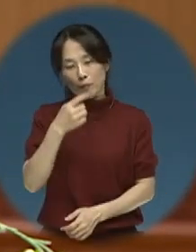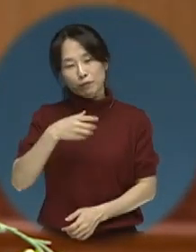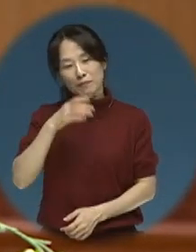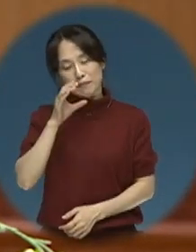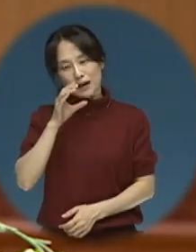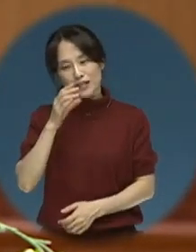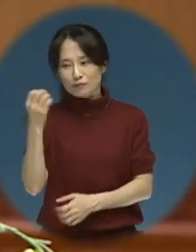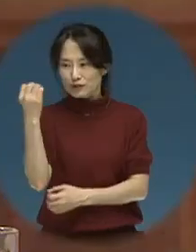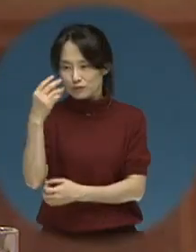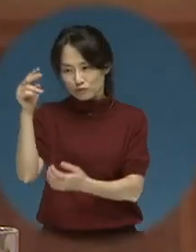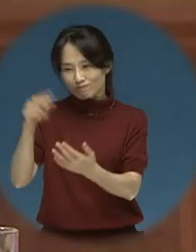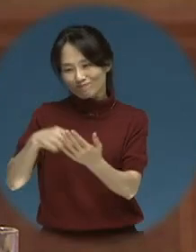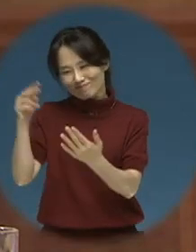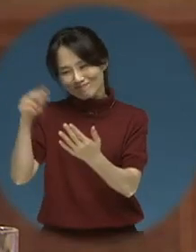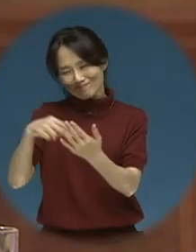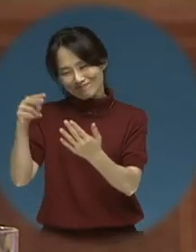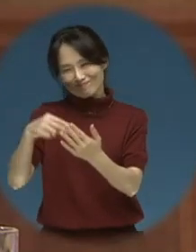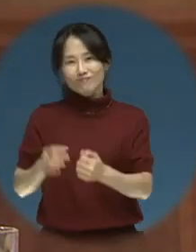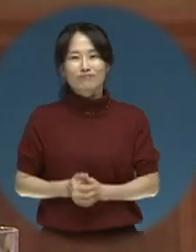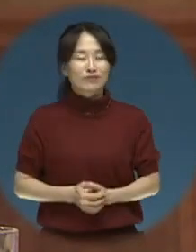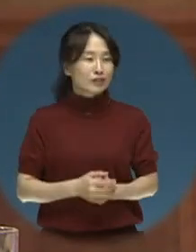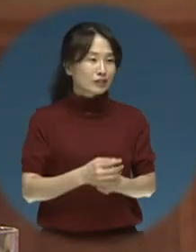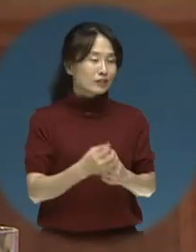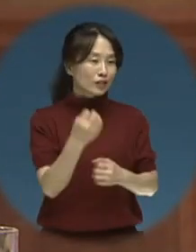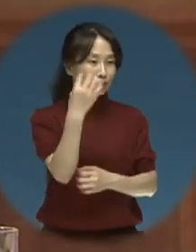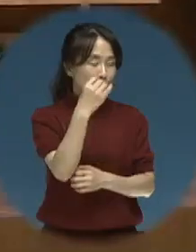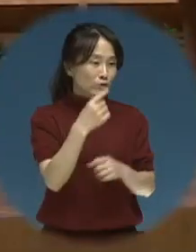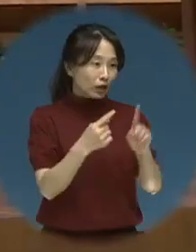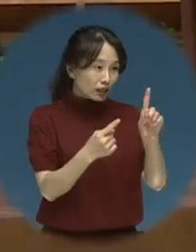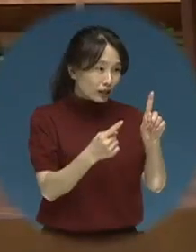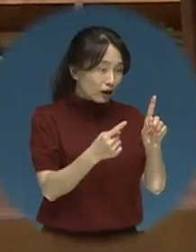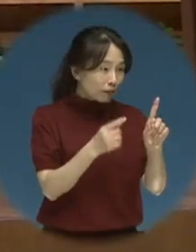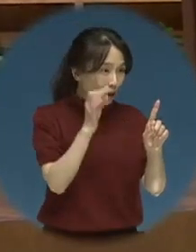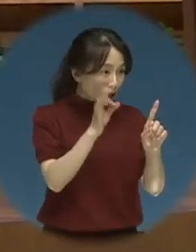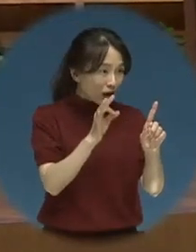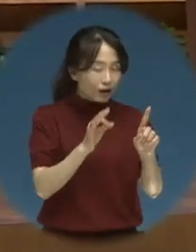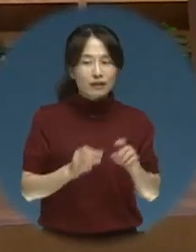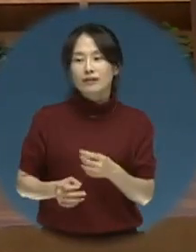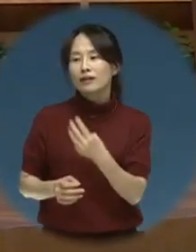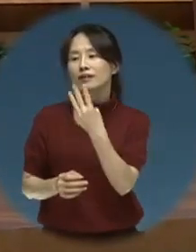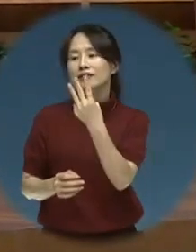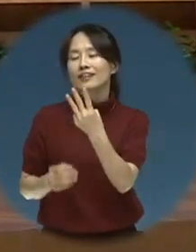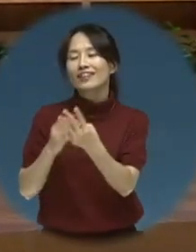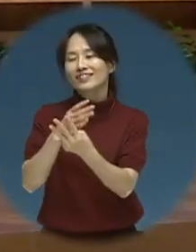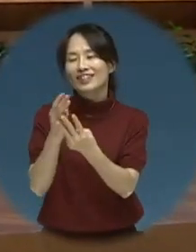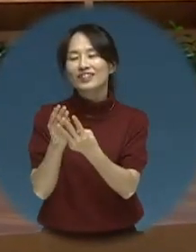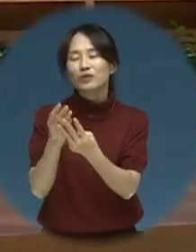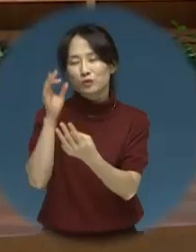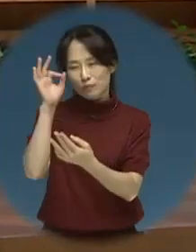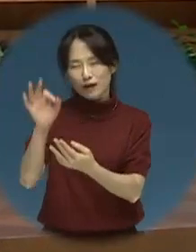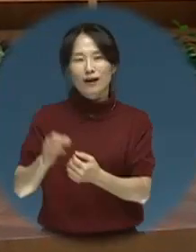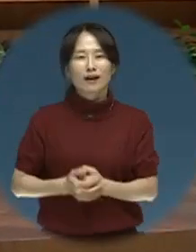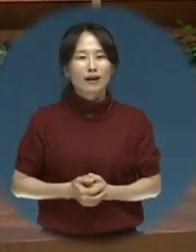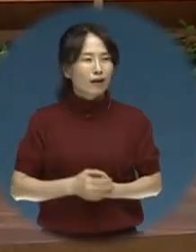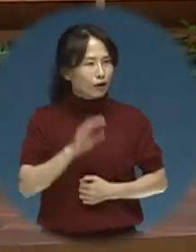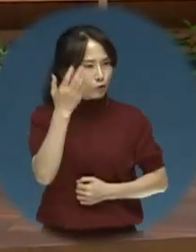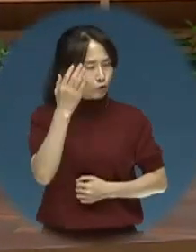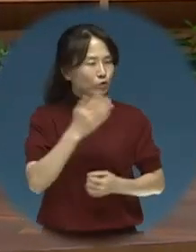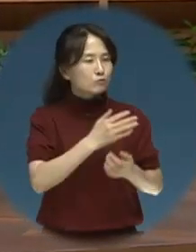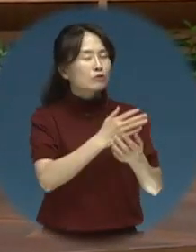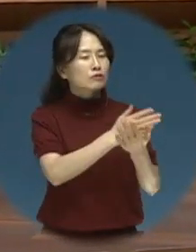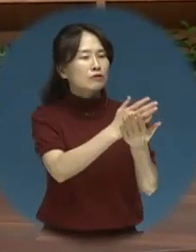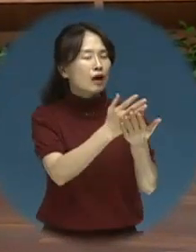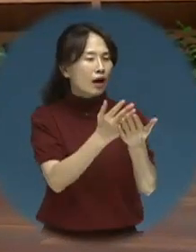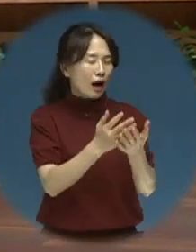마시면서 신문 보는 신문 보기. 예. 네. 신문은 한 가지를 보세요? 혹시? 한 세 가지 봅니다. 세 가지. 네, 네. 요새는요, 그렇게 몇 가지 함께